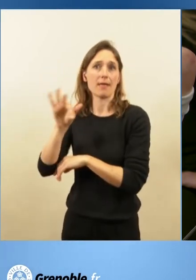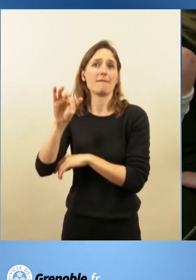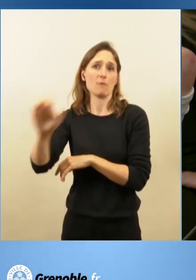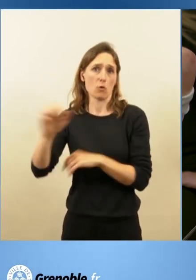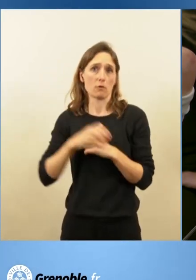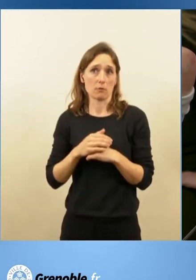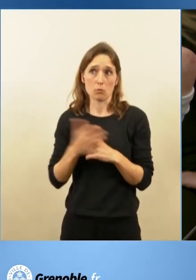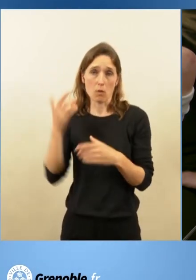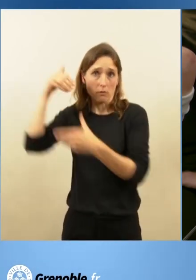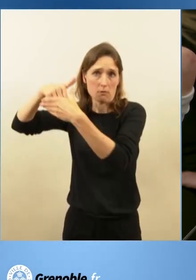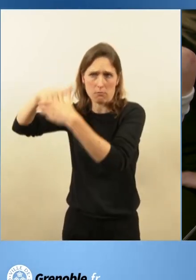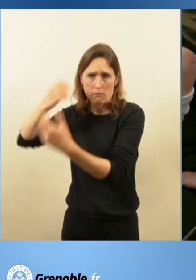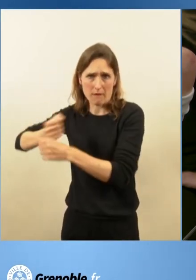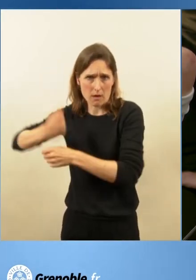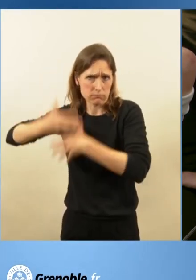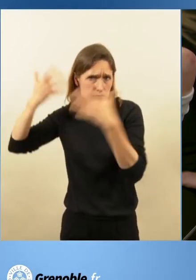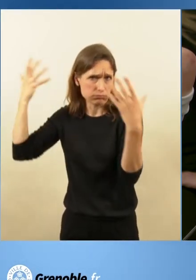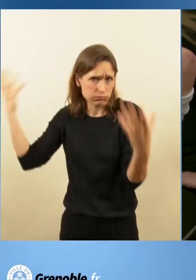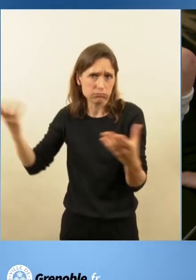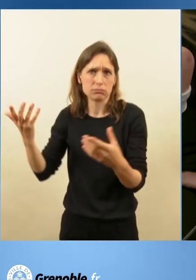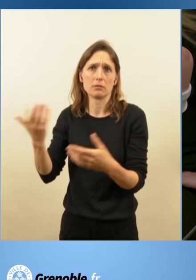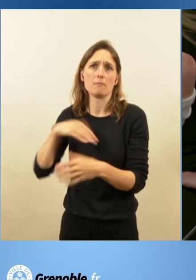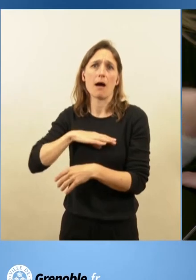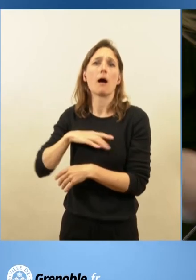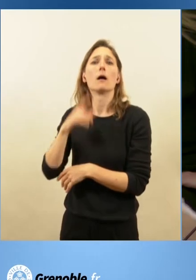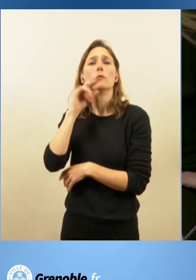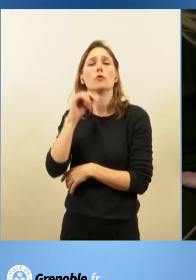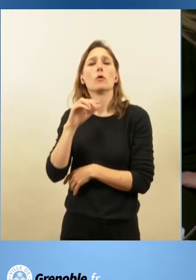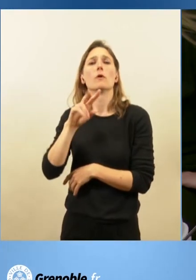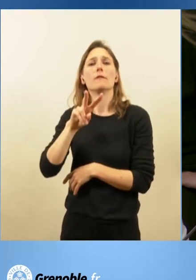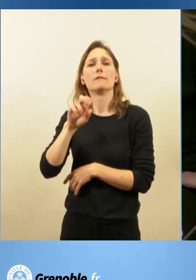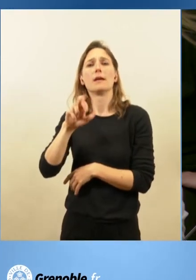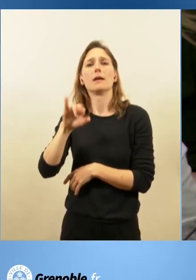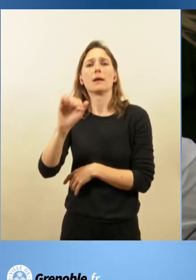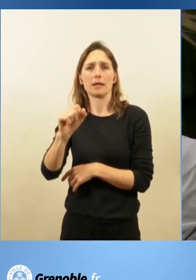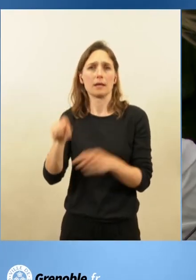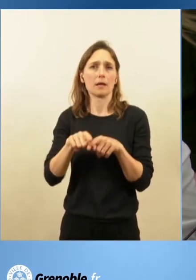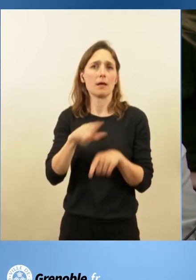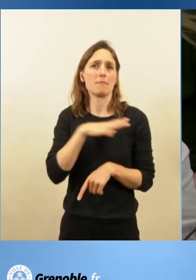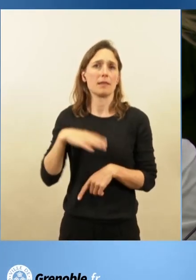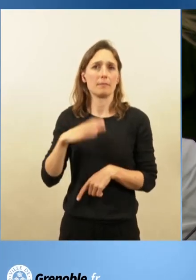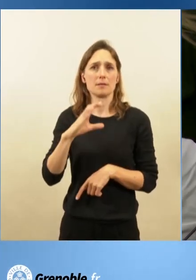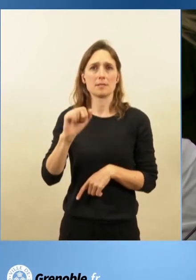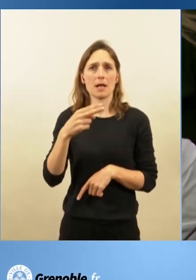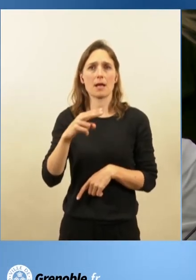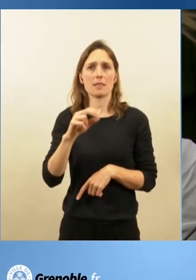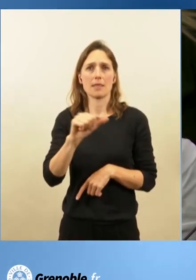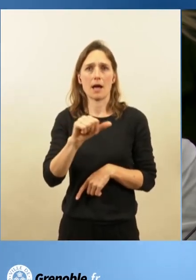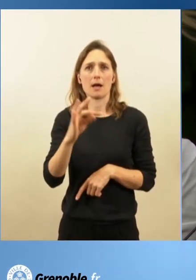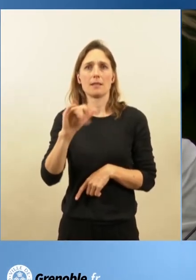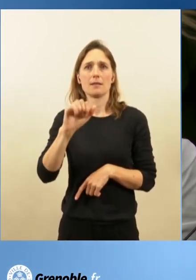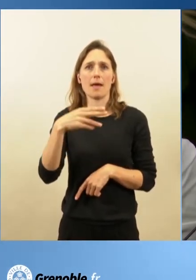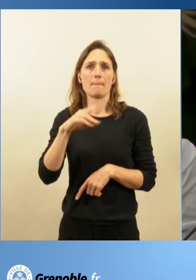un travail immense conduit par nos collègues pierre very et Cécile Sénat tiempo un travail réalisé au plus proche des réalités un travail particulièrement